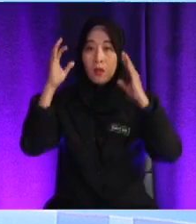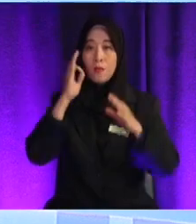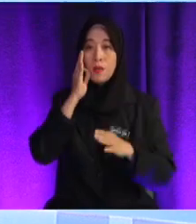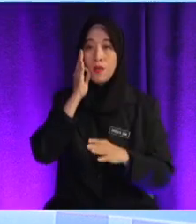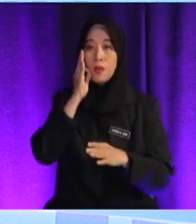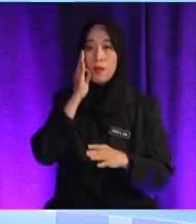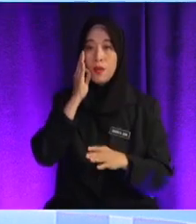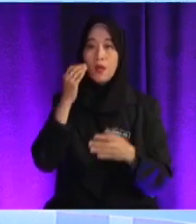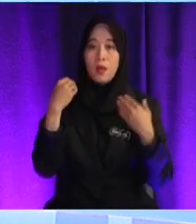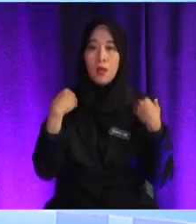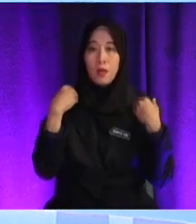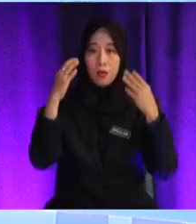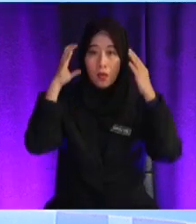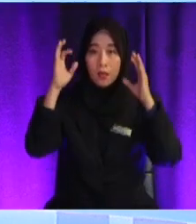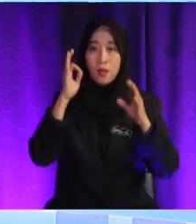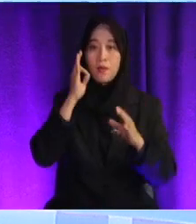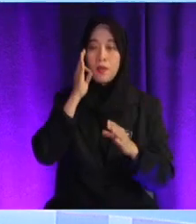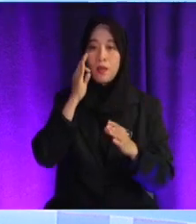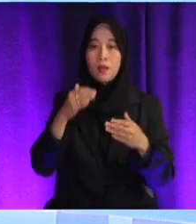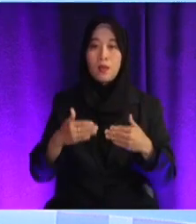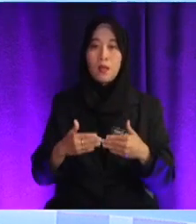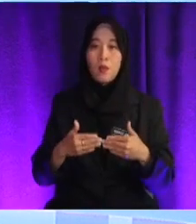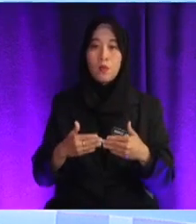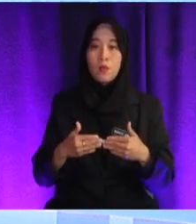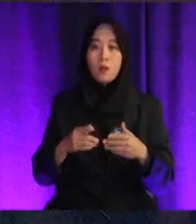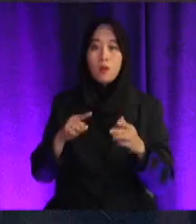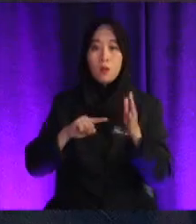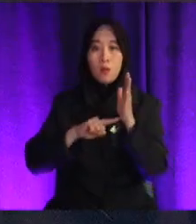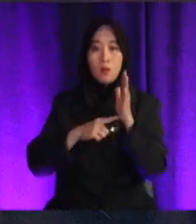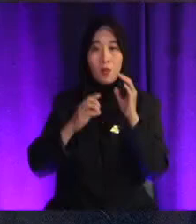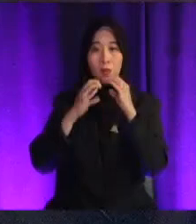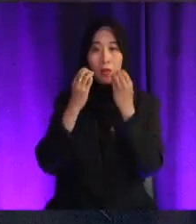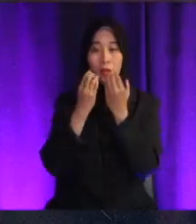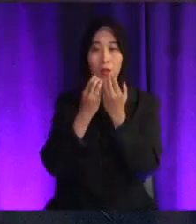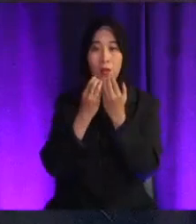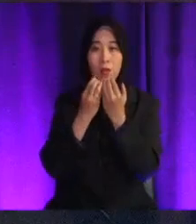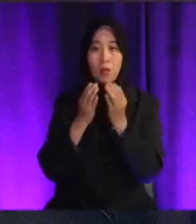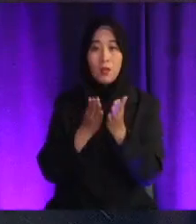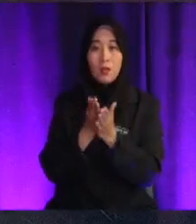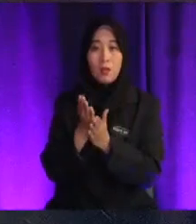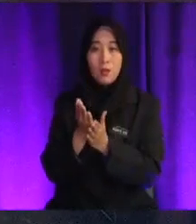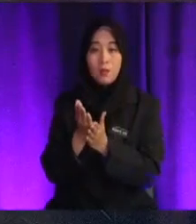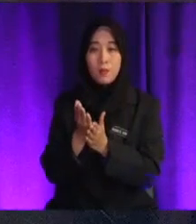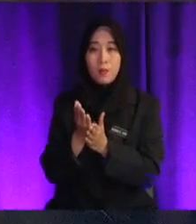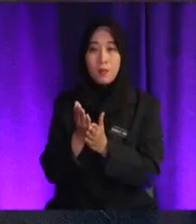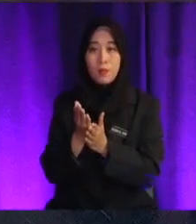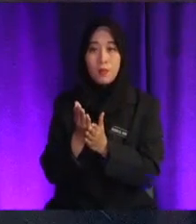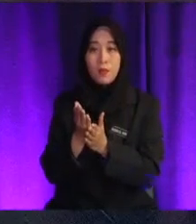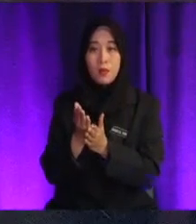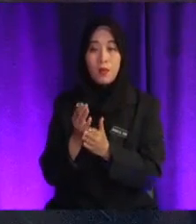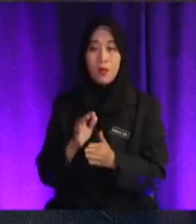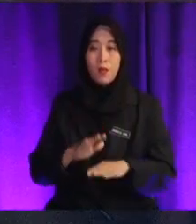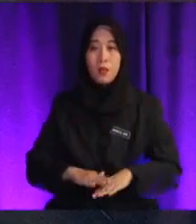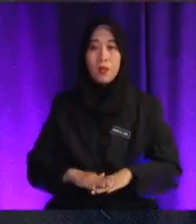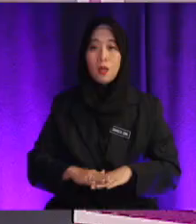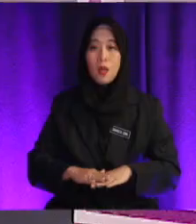Faridah? Ada. Cikgu Faridah, sambung balik kelas kita. Okey, kita terus. Okey, saya nak tekankan